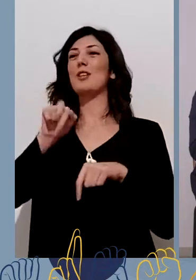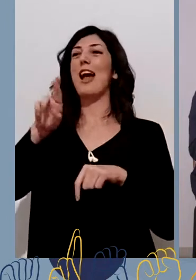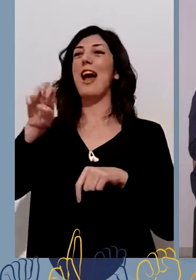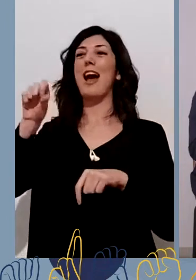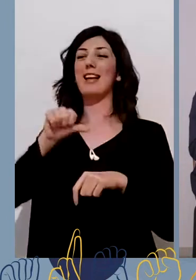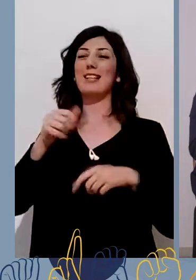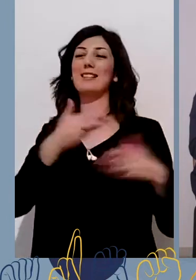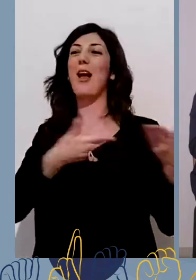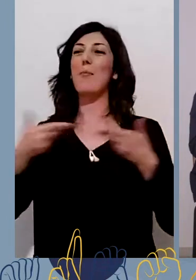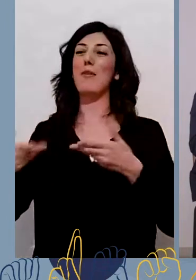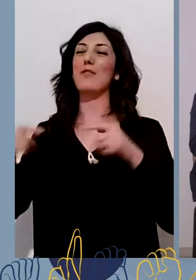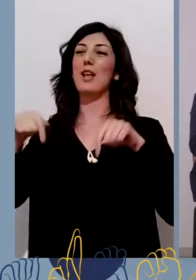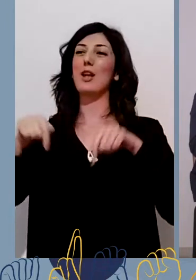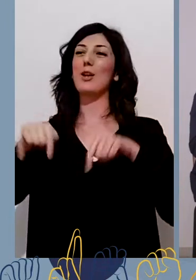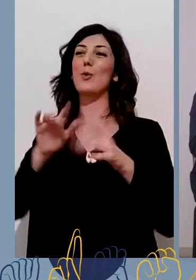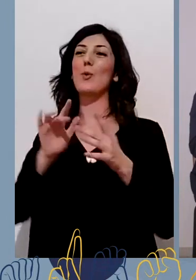conferenza così interessante.